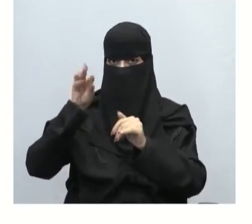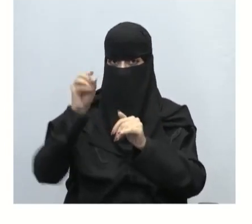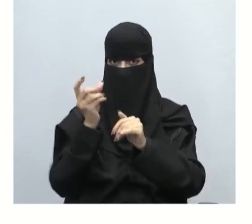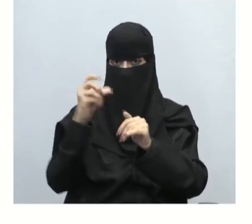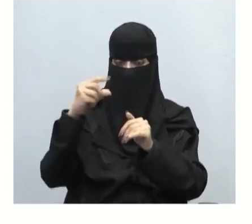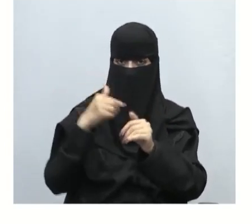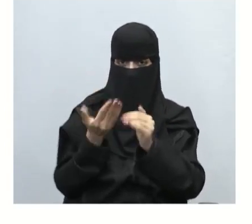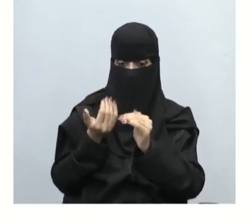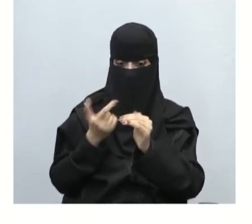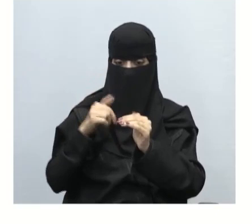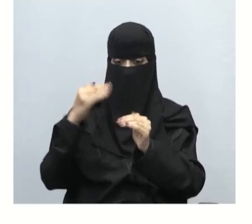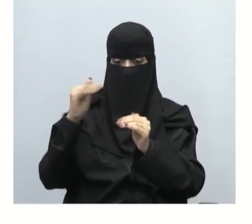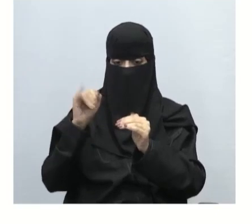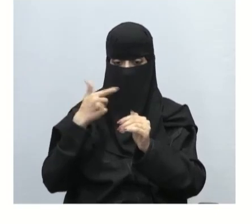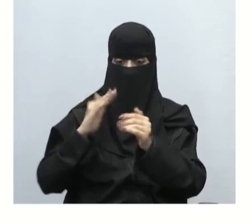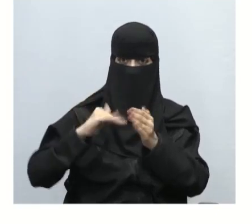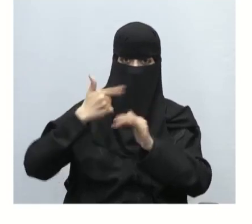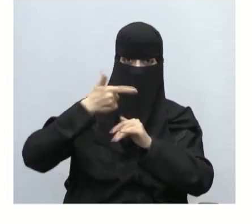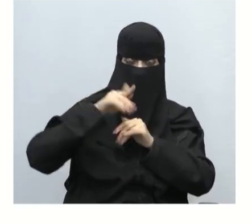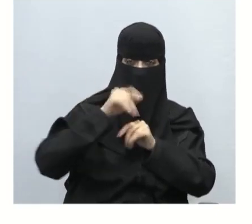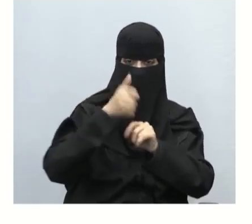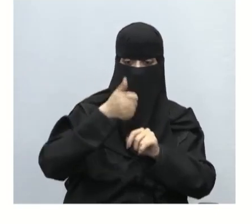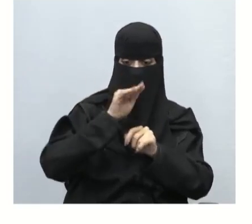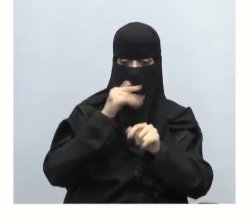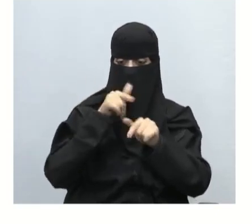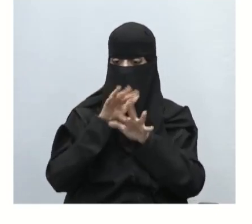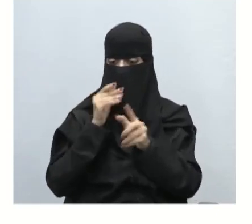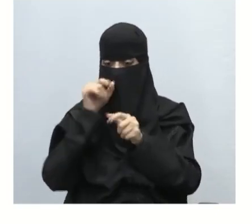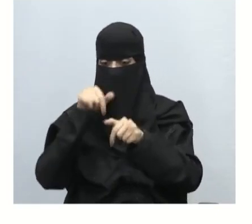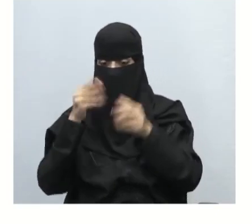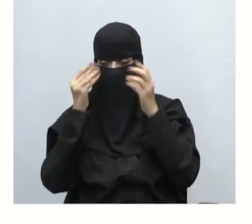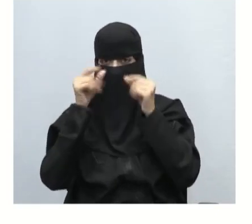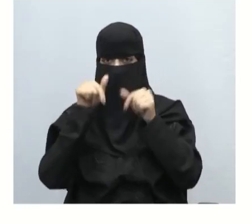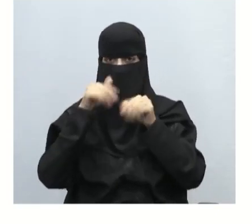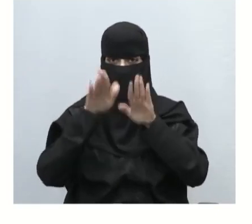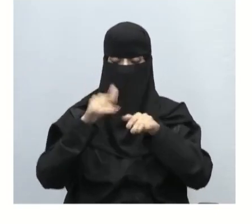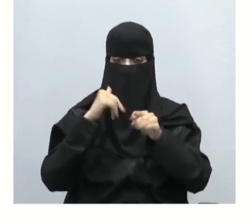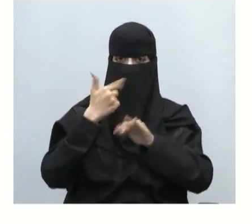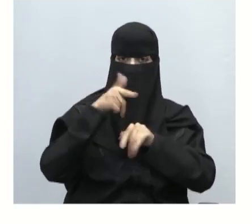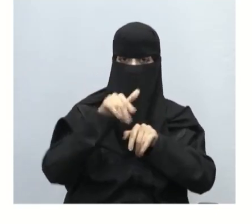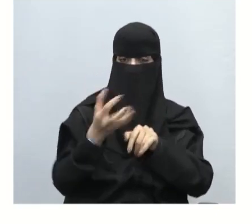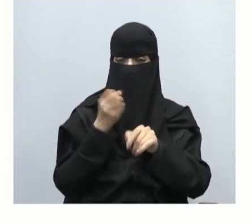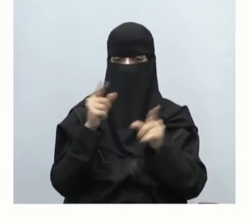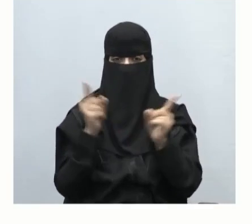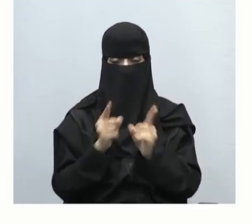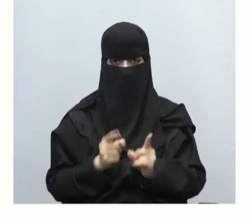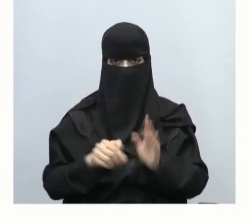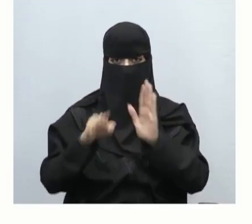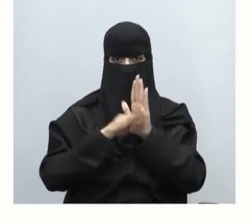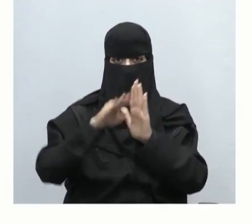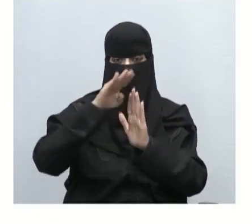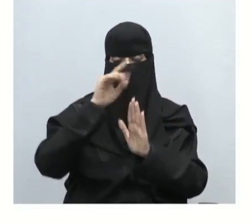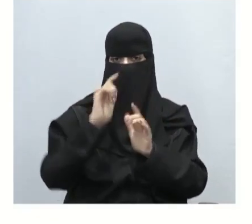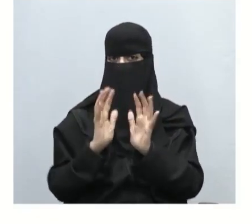بعد كل من ليث ومهند فاي المعلومات الاتيه تحتاج اليها لتحديد ترتيب